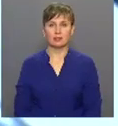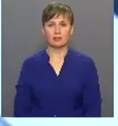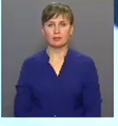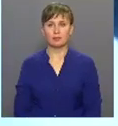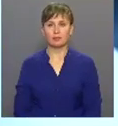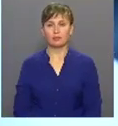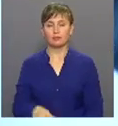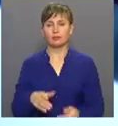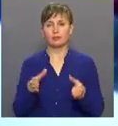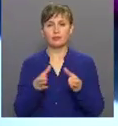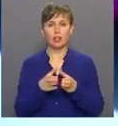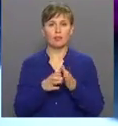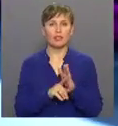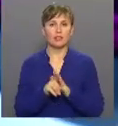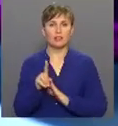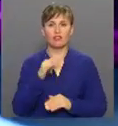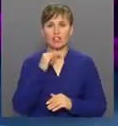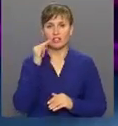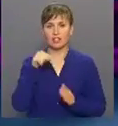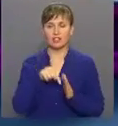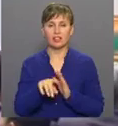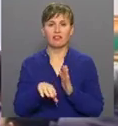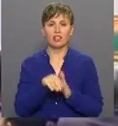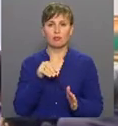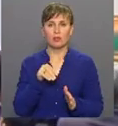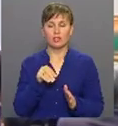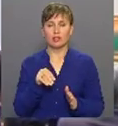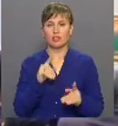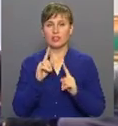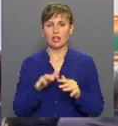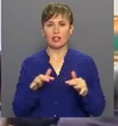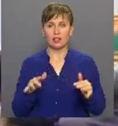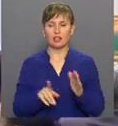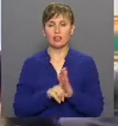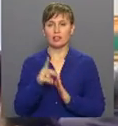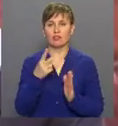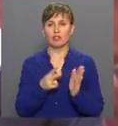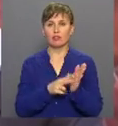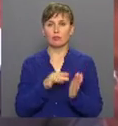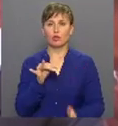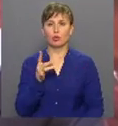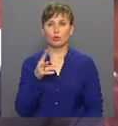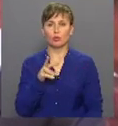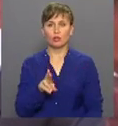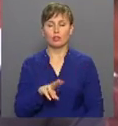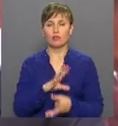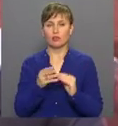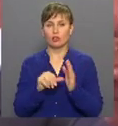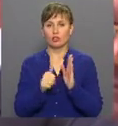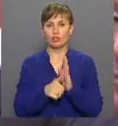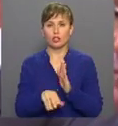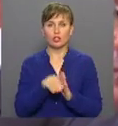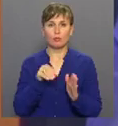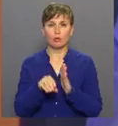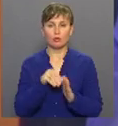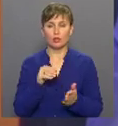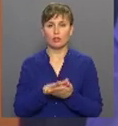агитационная кампания стартовала в казахстане выборы в сенат назначены на 28 июня всего на 16 депутатских мандатов